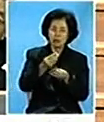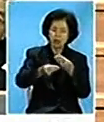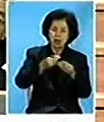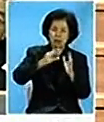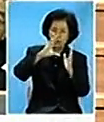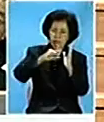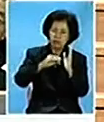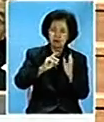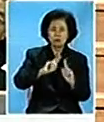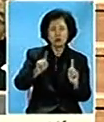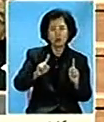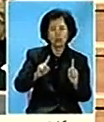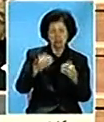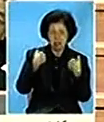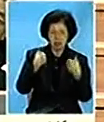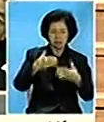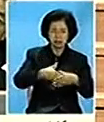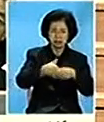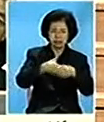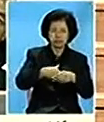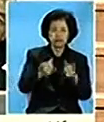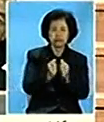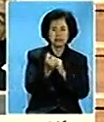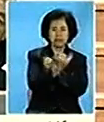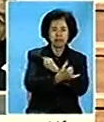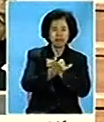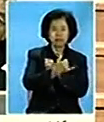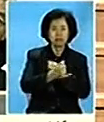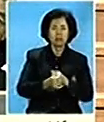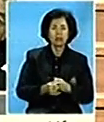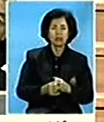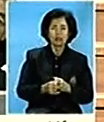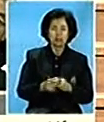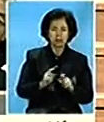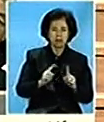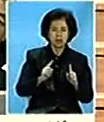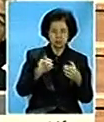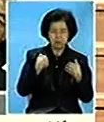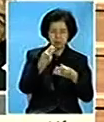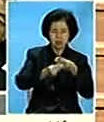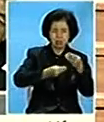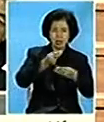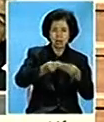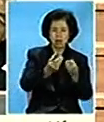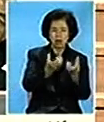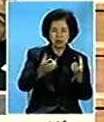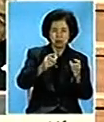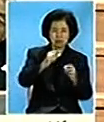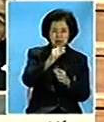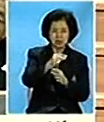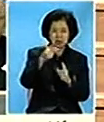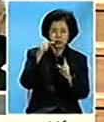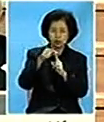ได้ความสัมพันธ์ระหว่างประเทศแต่สิ่งที่กังวลก็คือว่าจะมีการขายในลักษณะของ G2G